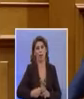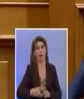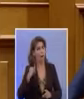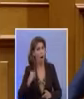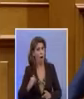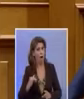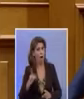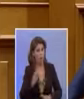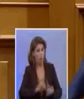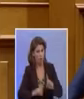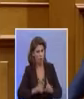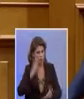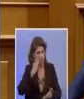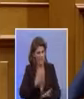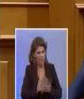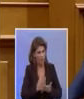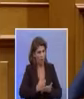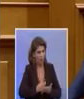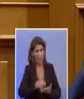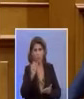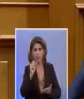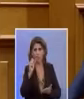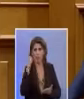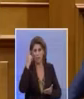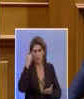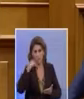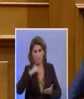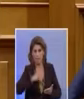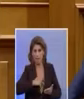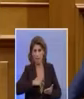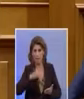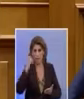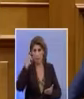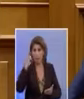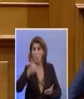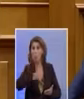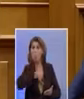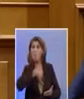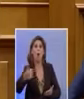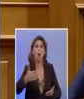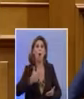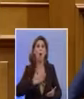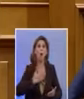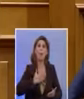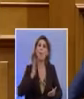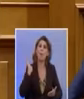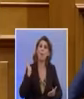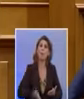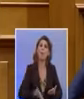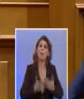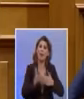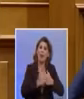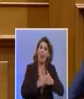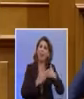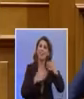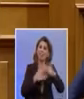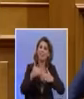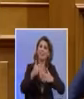αυτοί που διαφωνούν κάθετα μαζί μας γνωρίζουν ότι είμαστε οι μόνοι που μπορούμε σε αυτό να βάλουμε ένα λιθαράκι και να τα